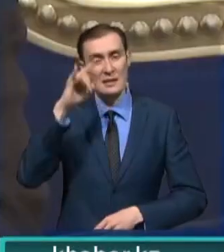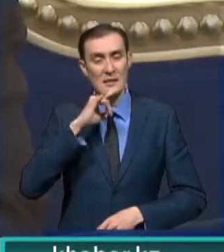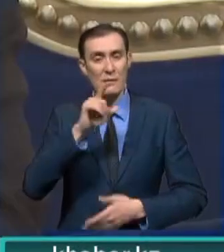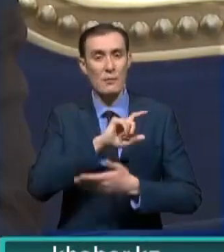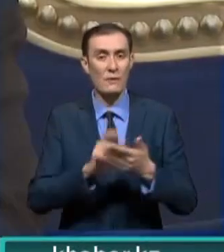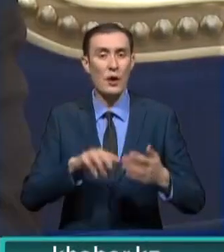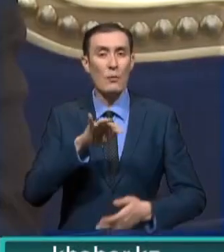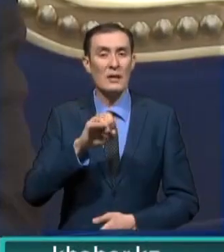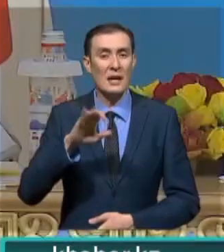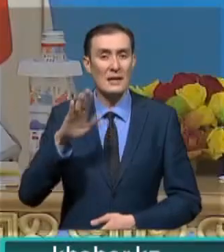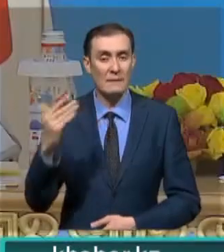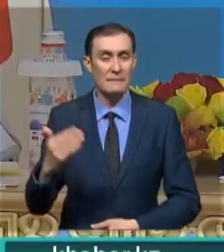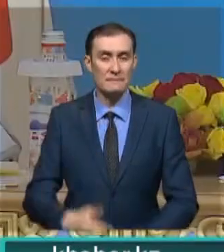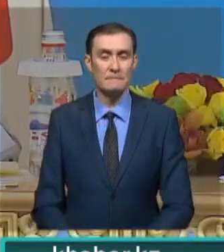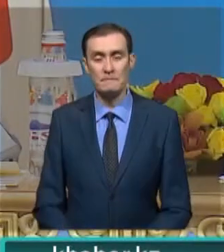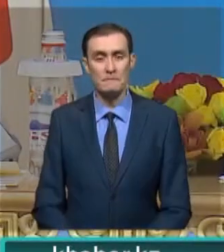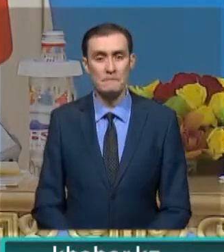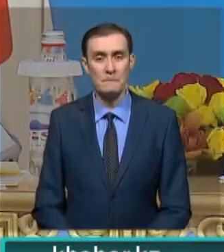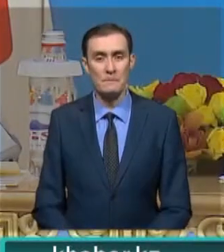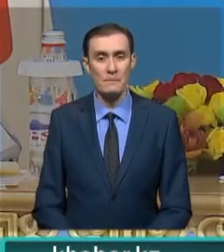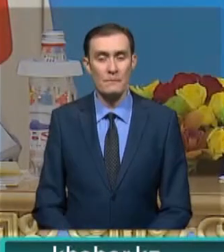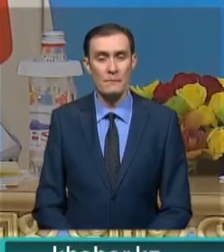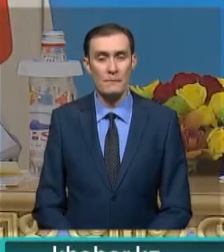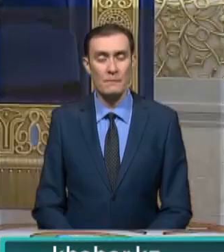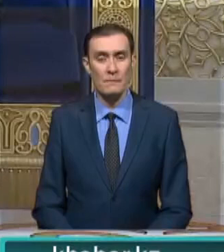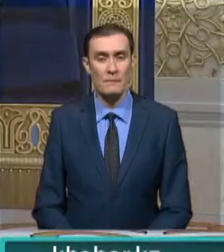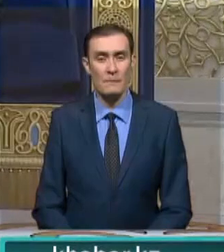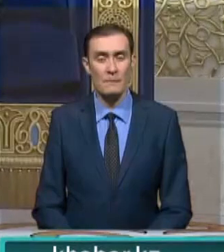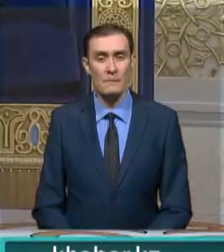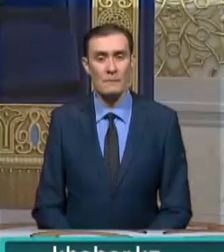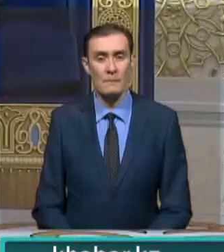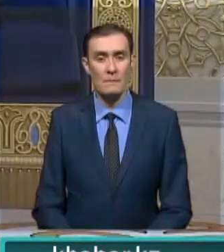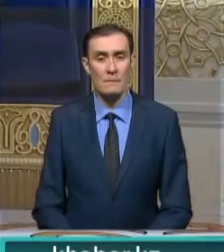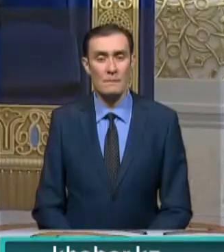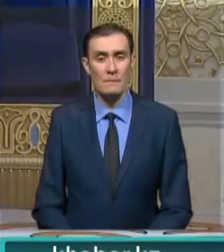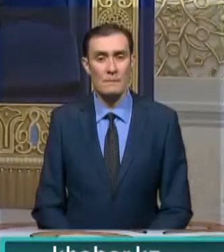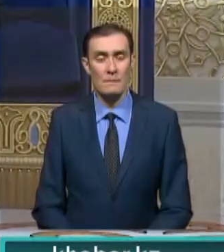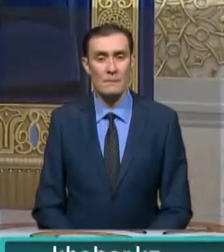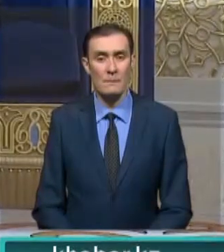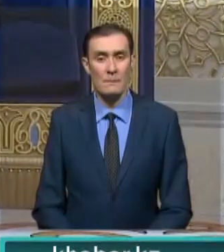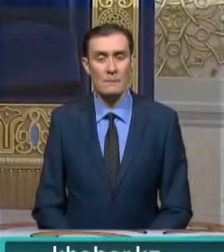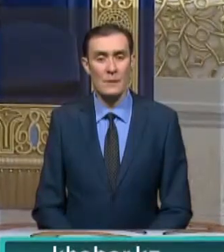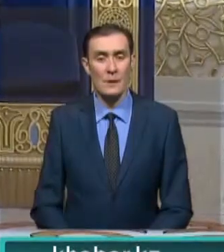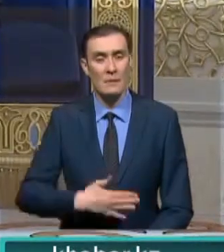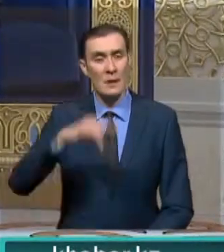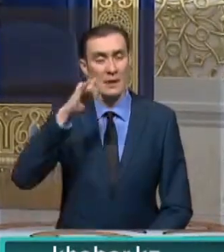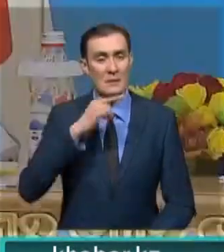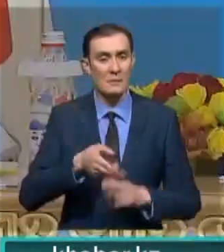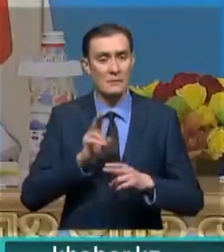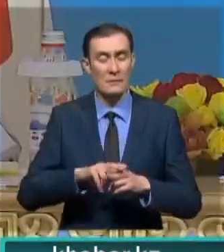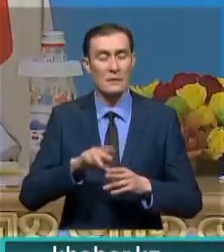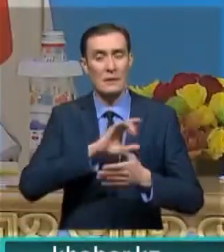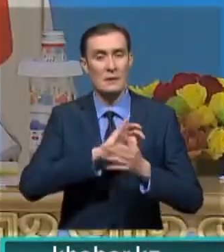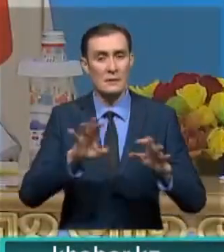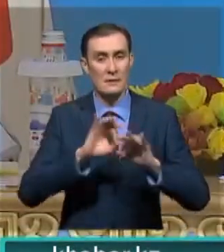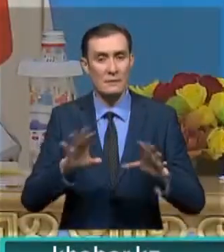поэта Молдагалиева. Мен казахпын, кыргыз. Ол туысқаным, бірге тартқан